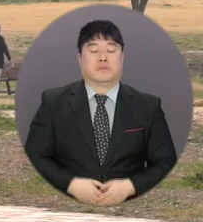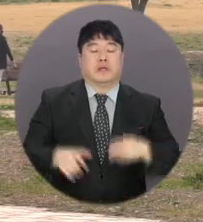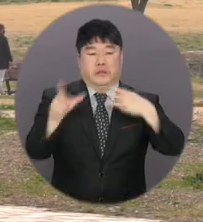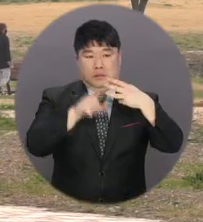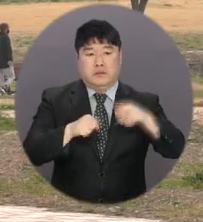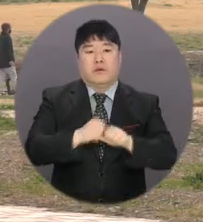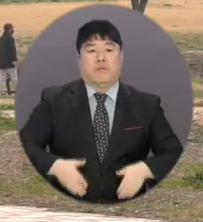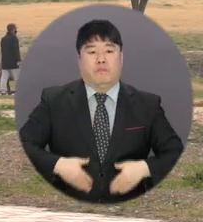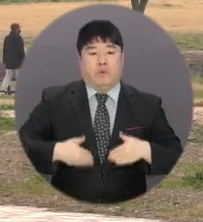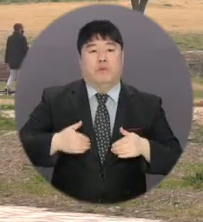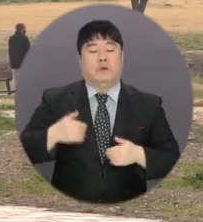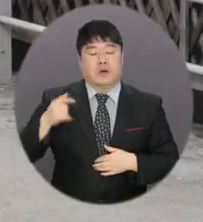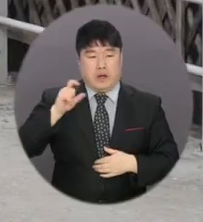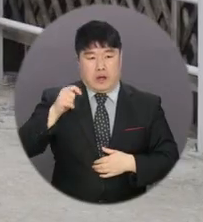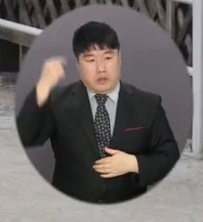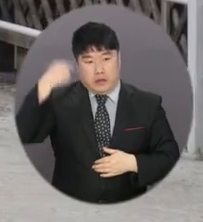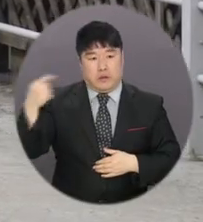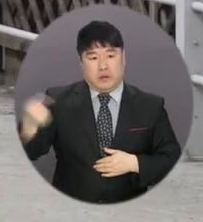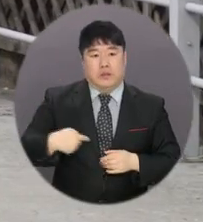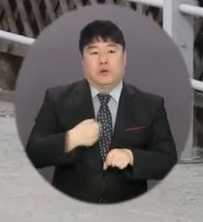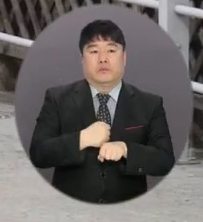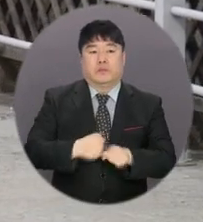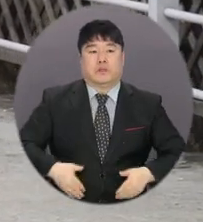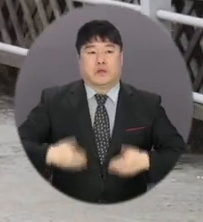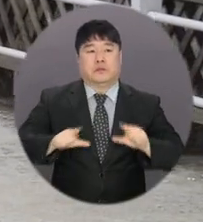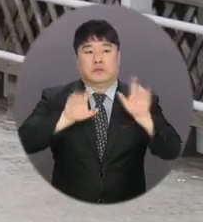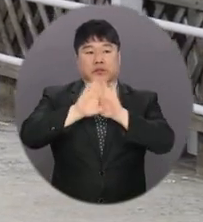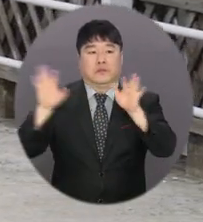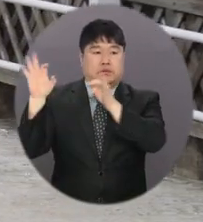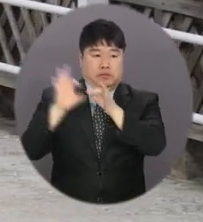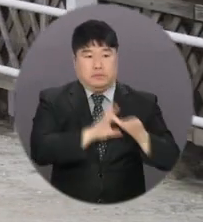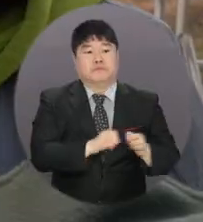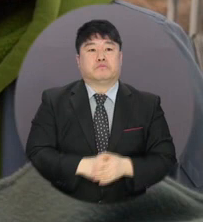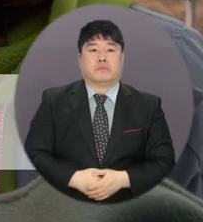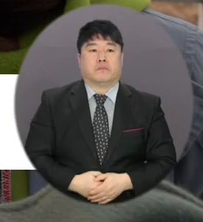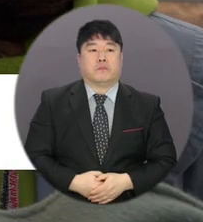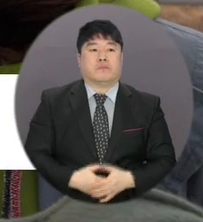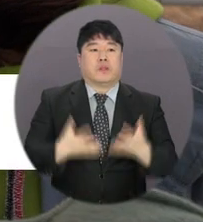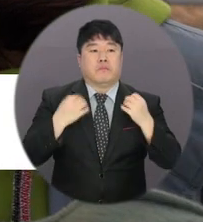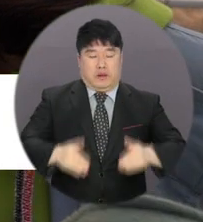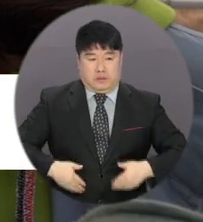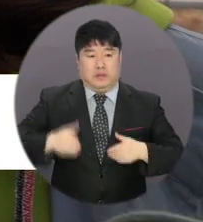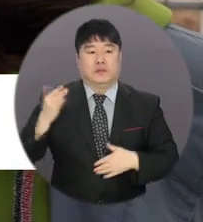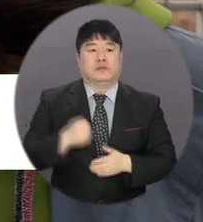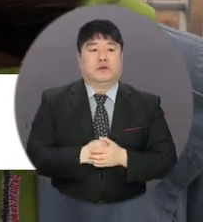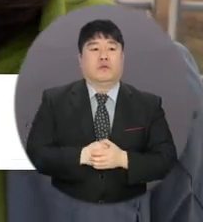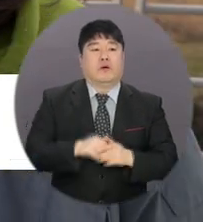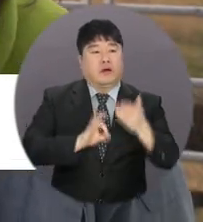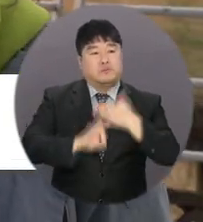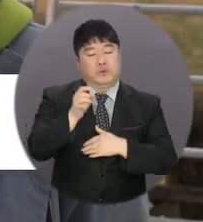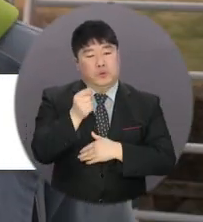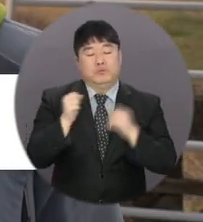3월 들어 봄 기운이 강하게 밀려오면서 매우 포근한 날씨가 이어지고 있습니다. 많이 포근해졌어요.